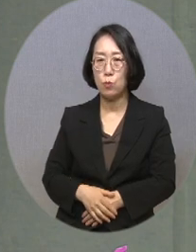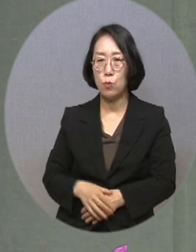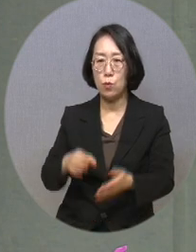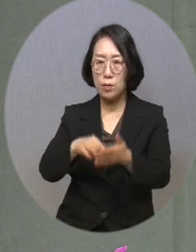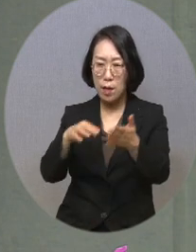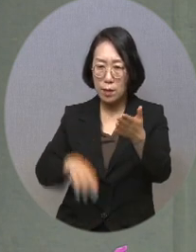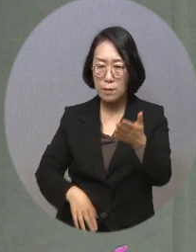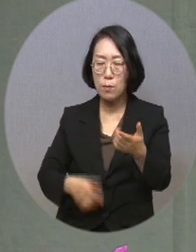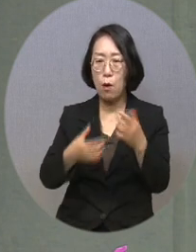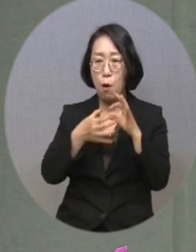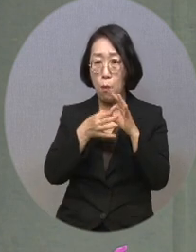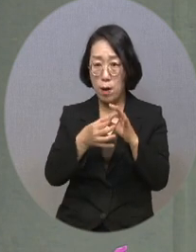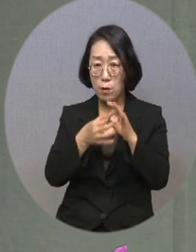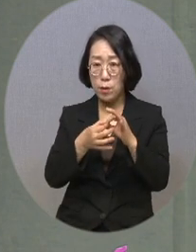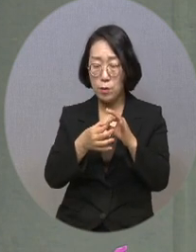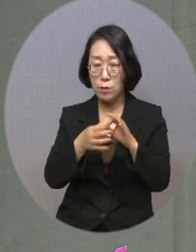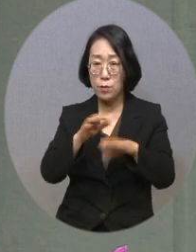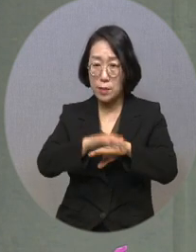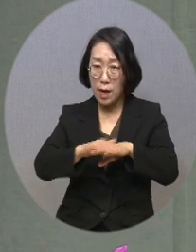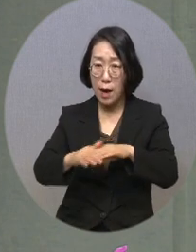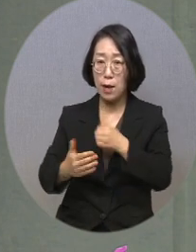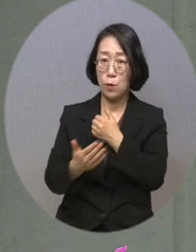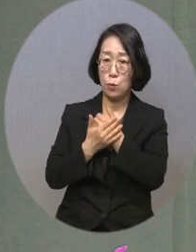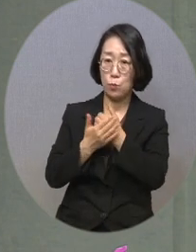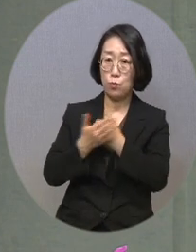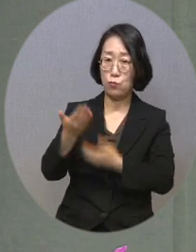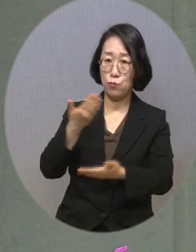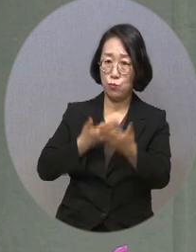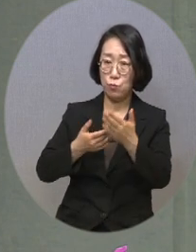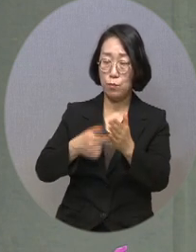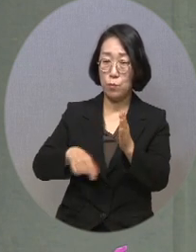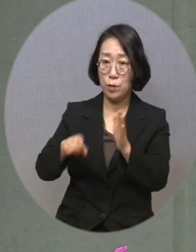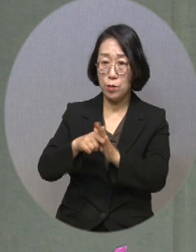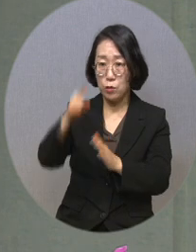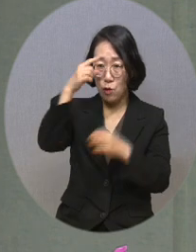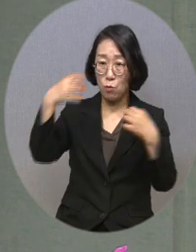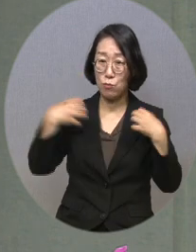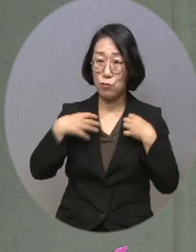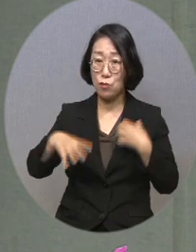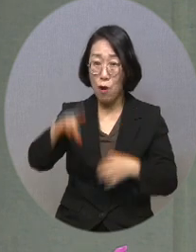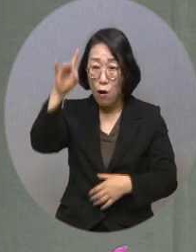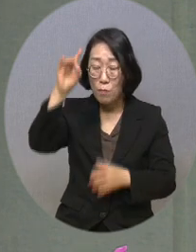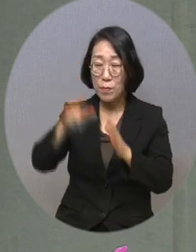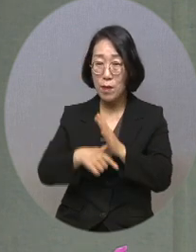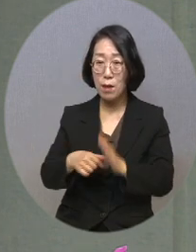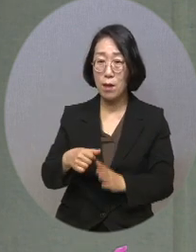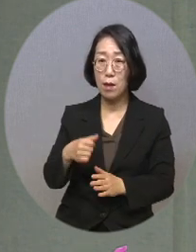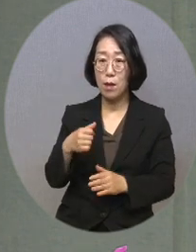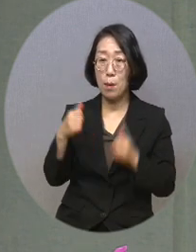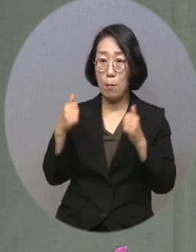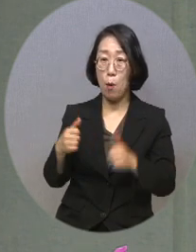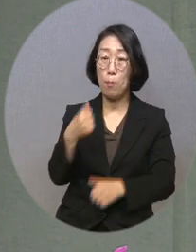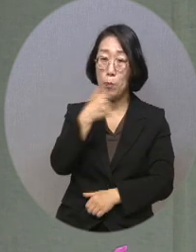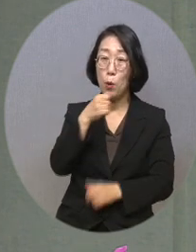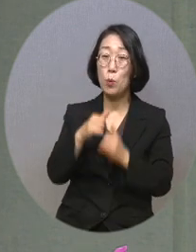민원하게 원활하게 진행하기 위해서 정부 초기에는 네. 변호사